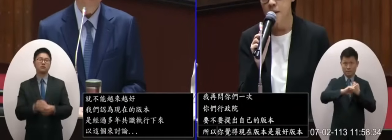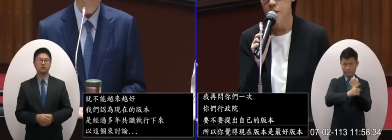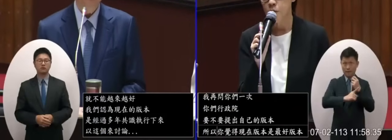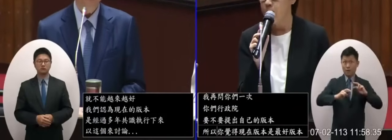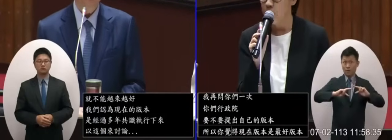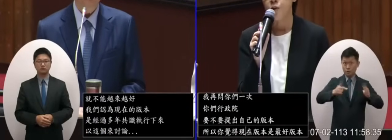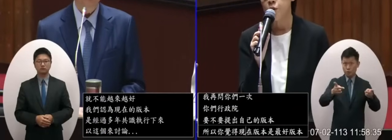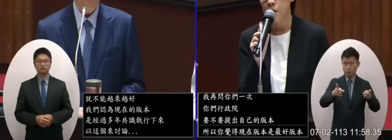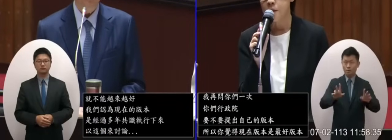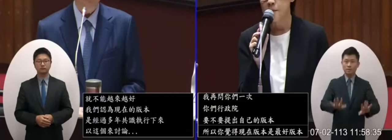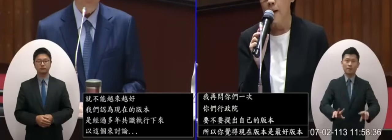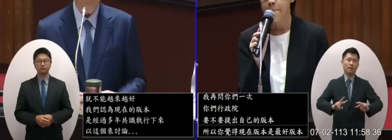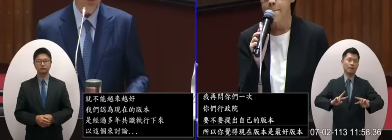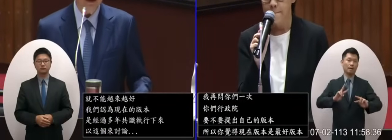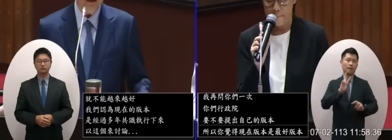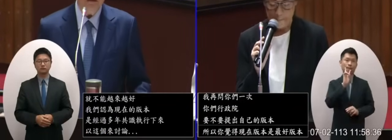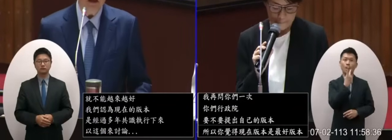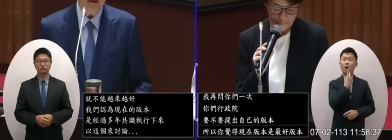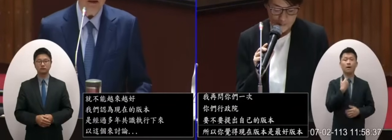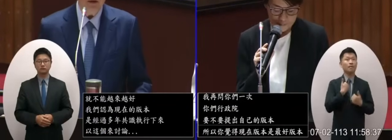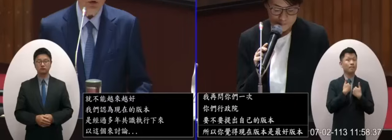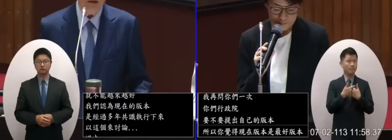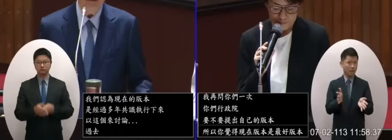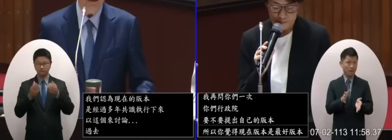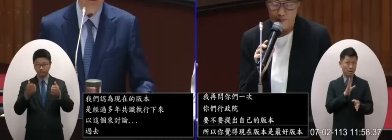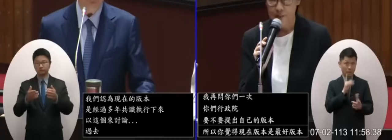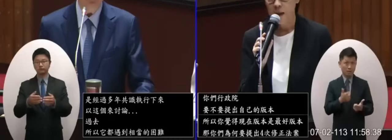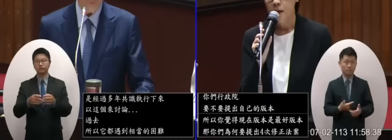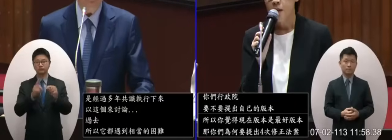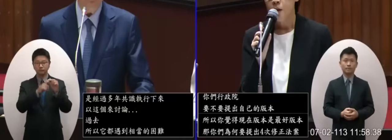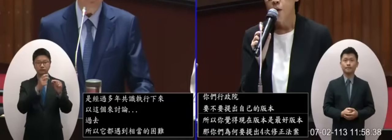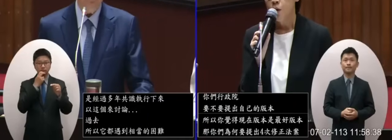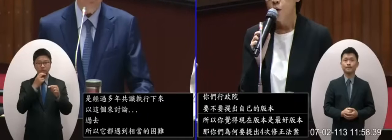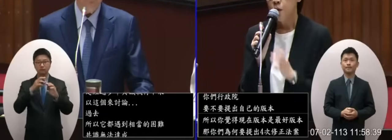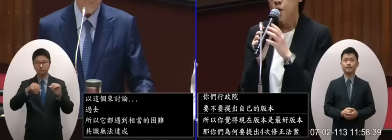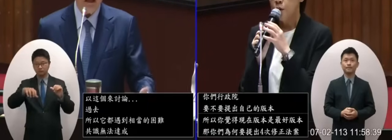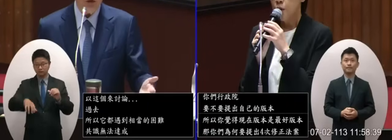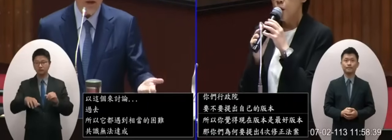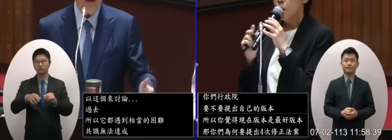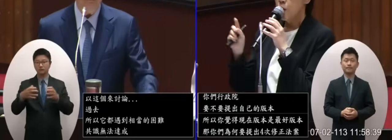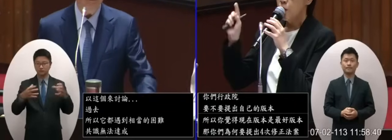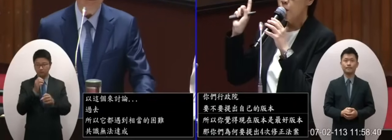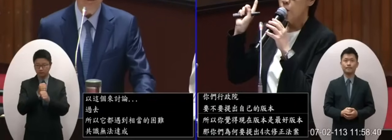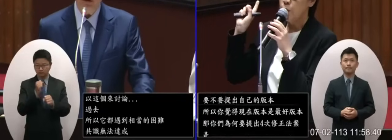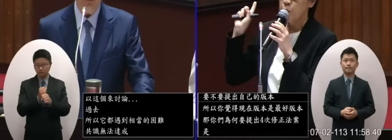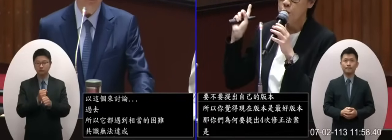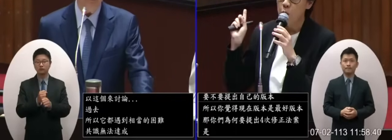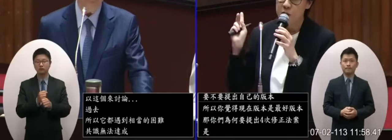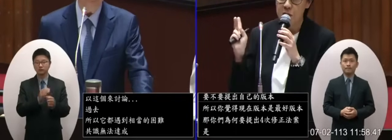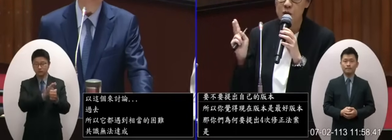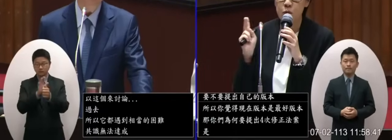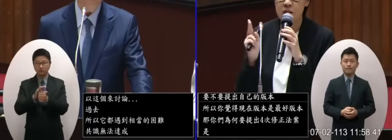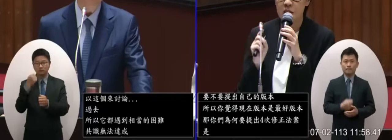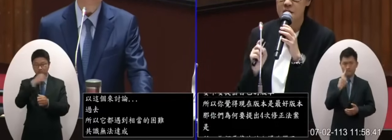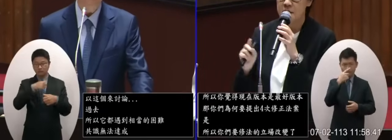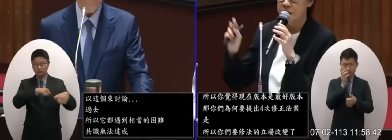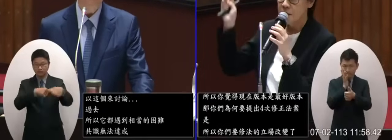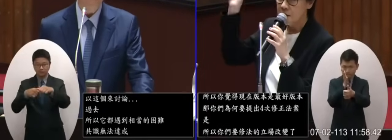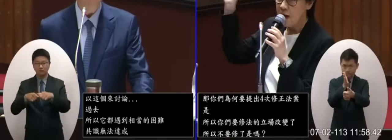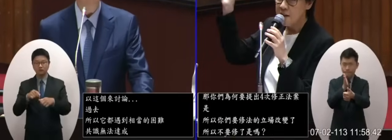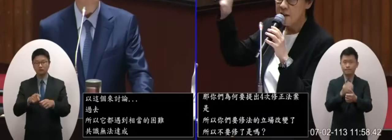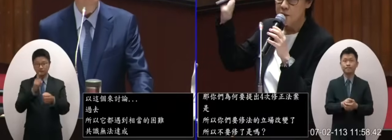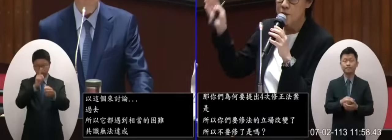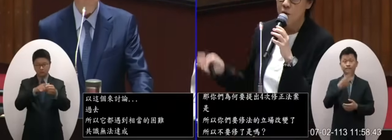改变了，所以不要修了，是吗？ 我们对地方中央地方合作跟 让均衡台湾的立场绝对不会改 变。所以我再问院长一